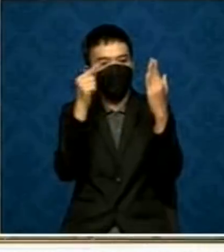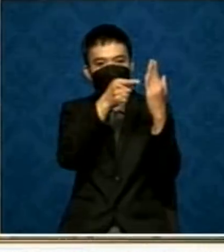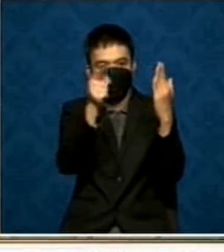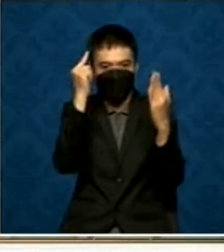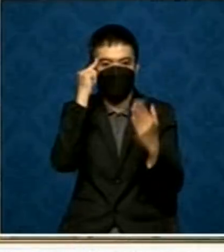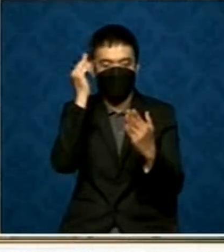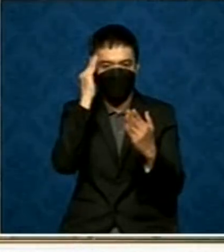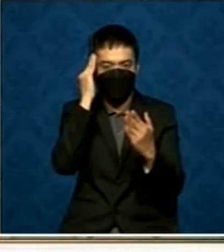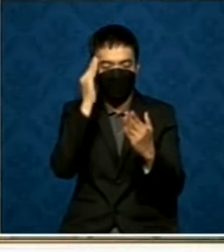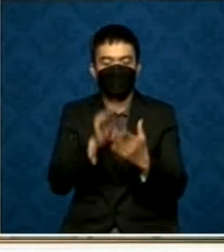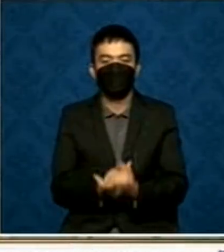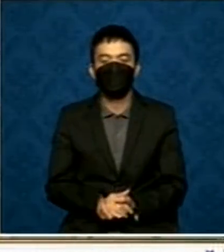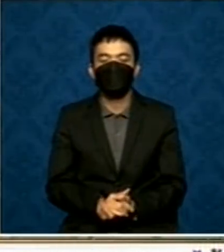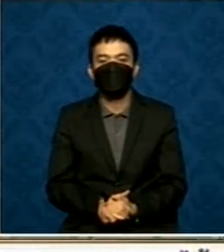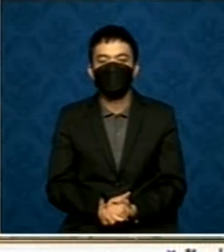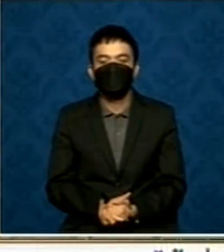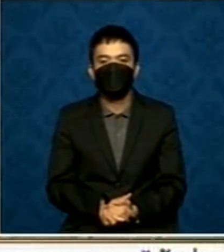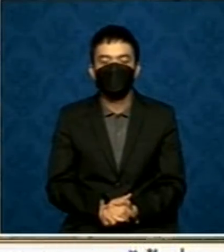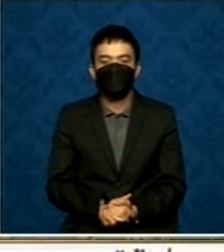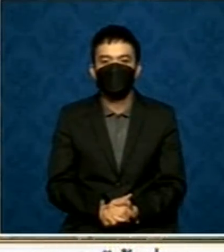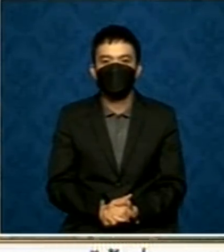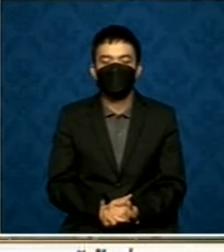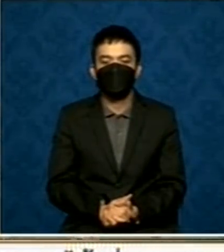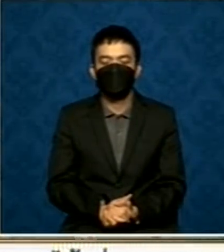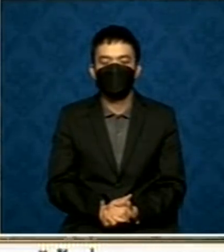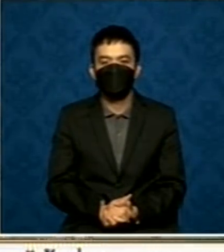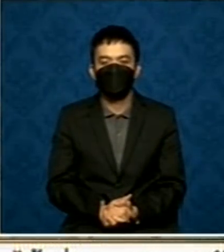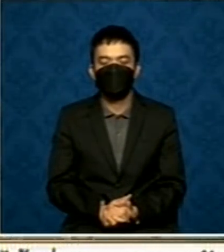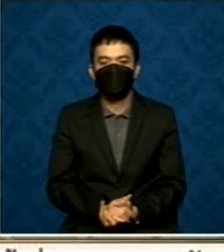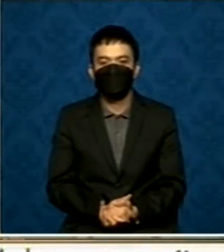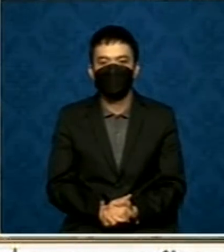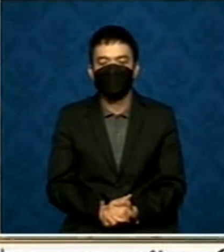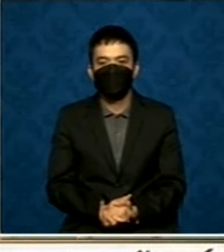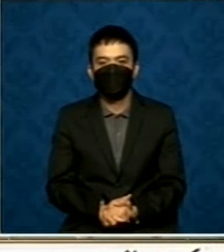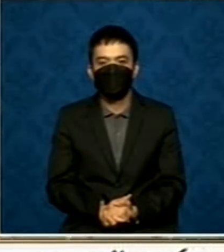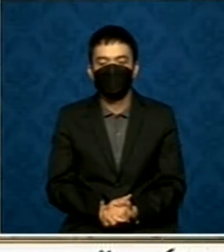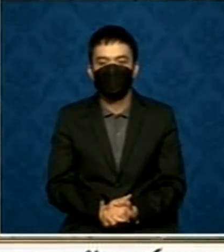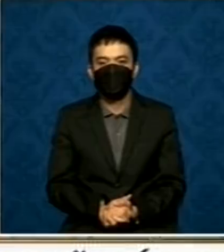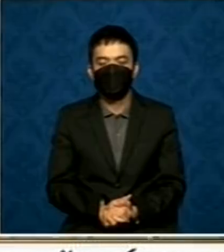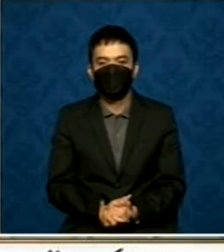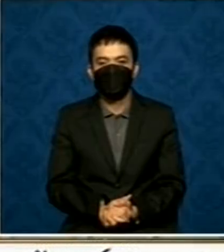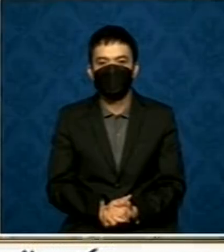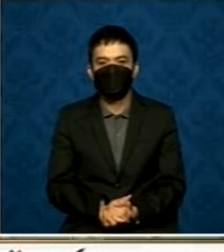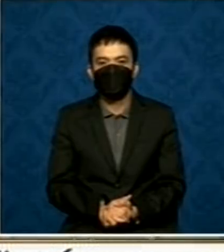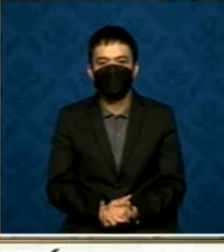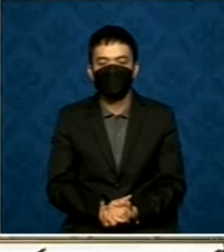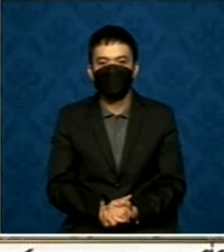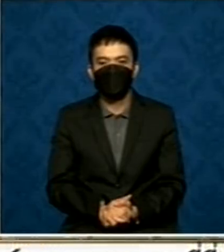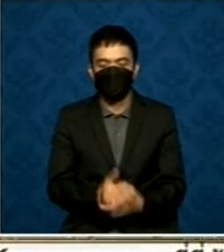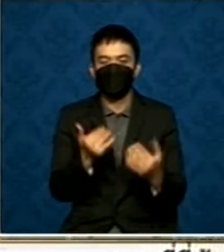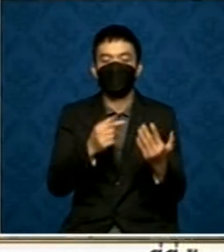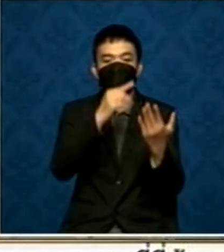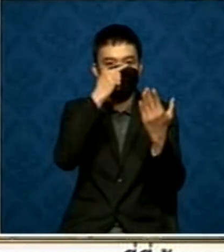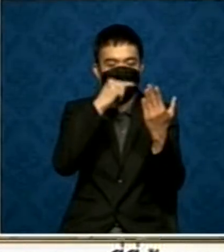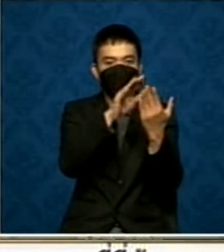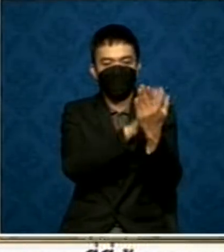ไปของทกประเทศ และวาไปแล้ว สถานาที่พิเศษเช่นนี้ของไทยต